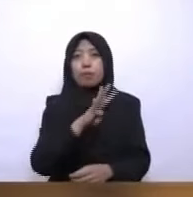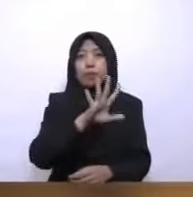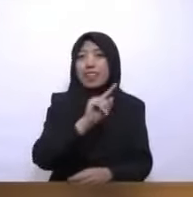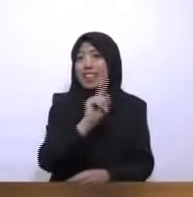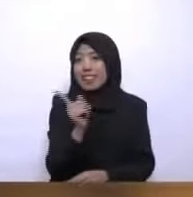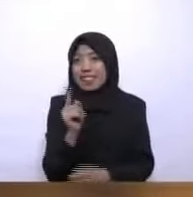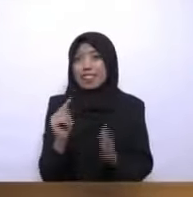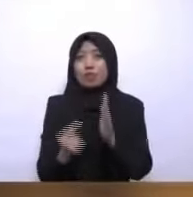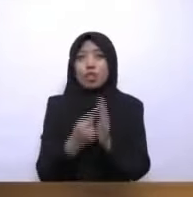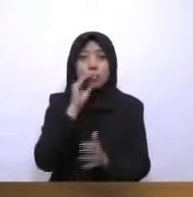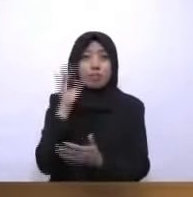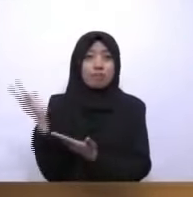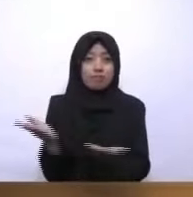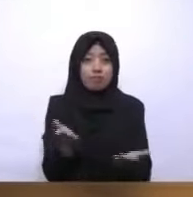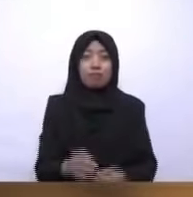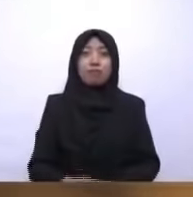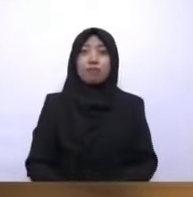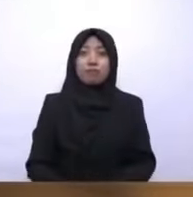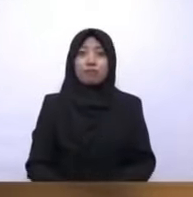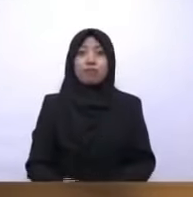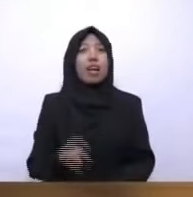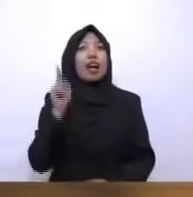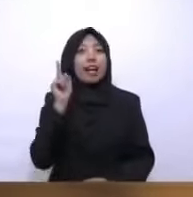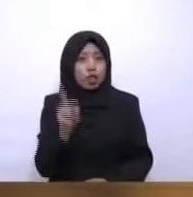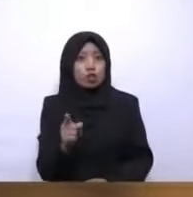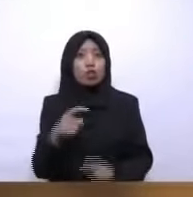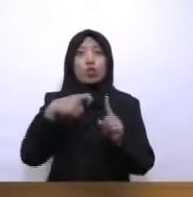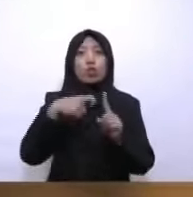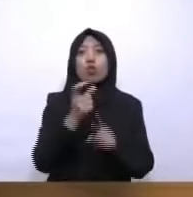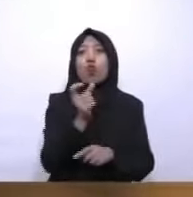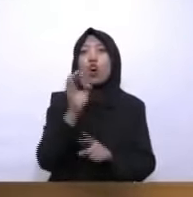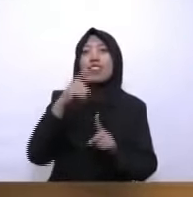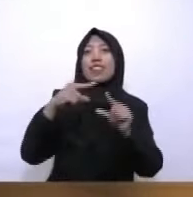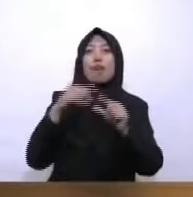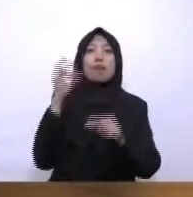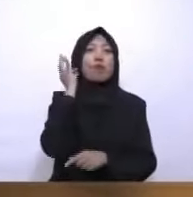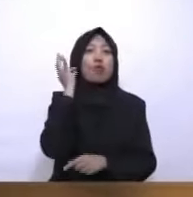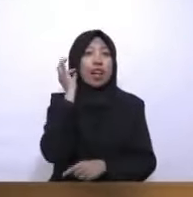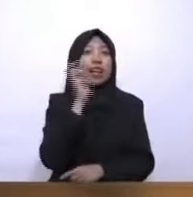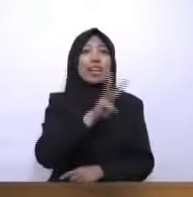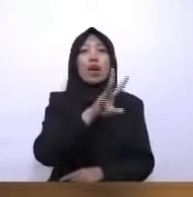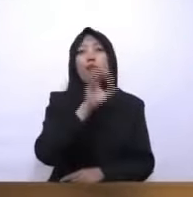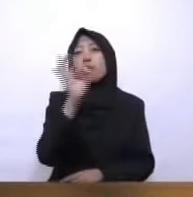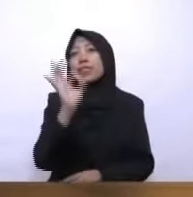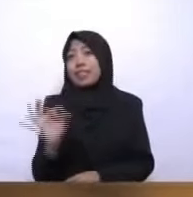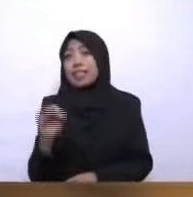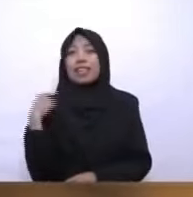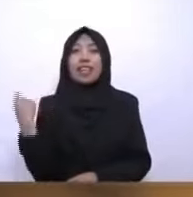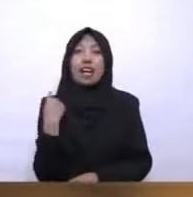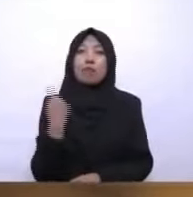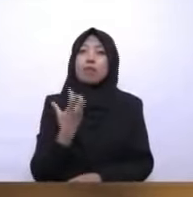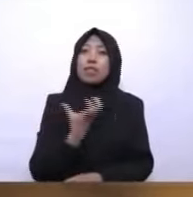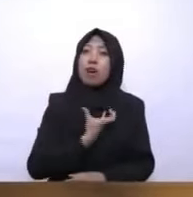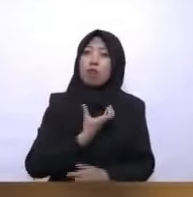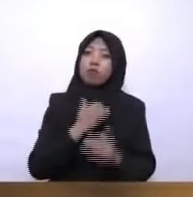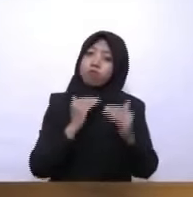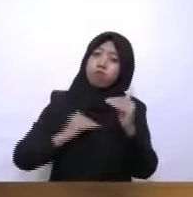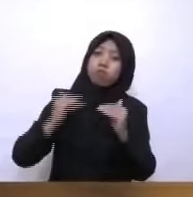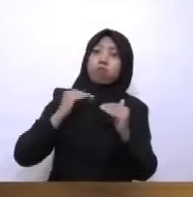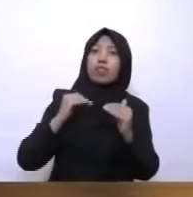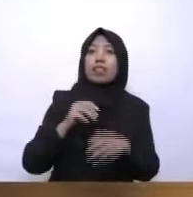berbicara. Itulah kenapa ketika kuota perempuan di parlemen cuma 30%, kami ingin 35%.